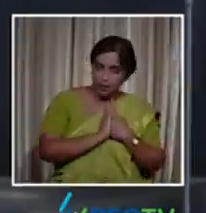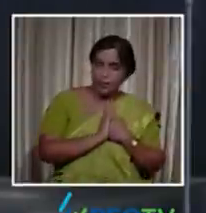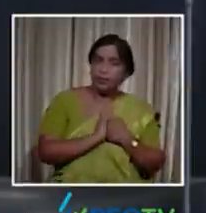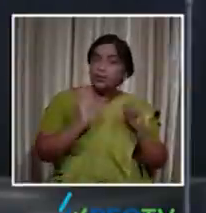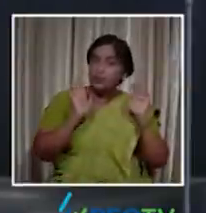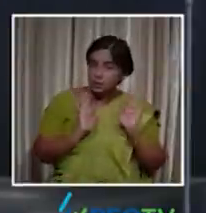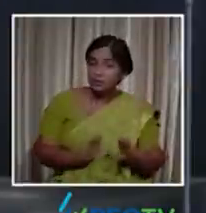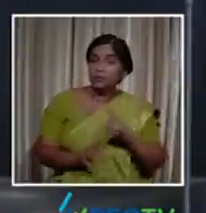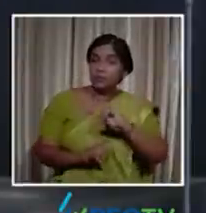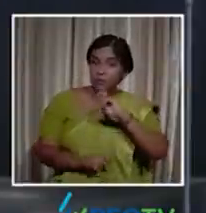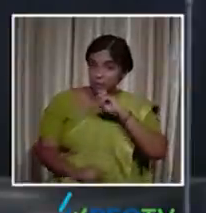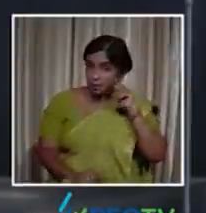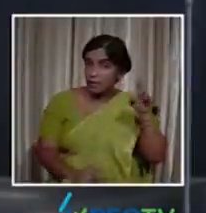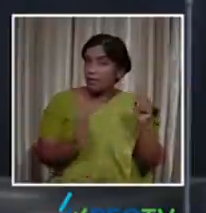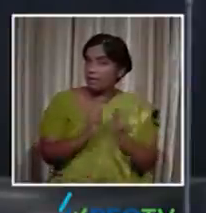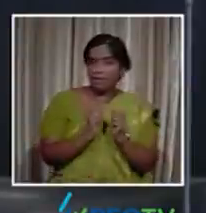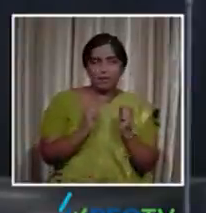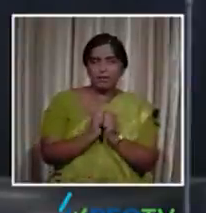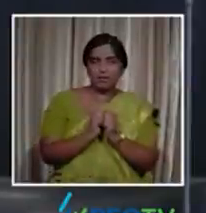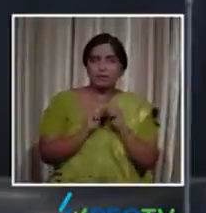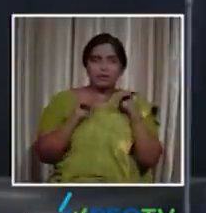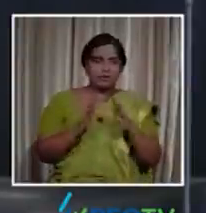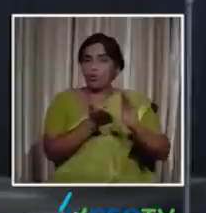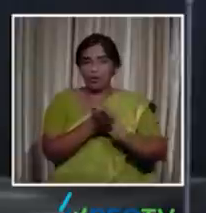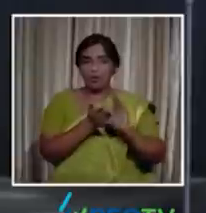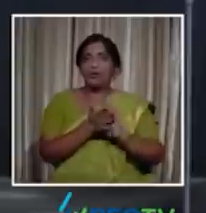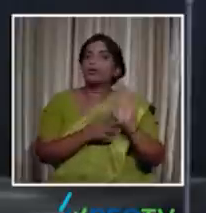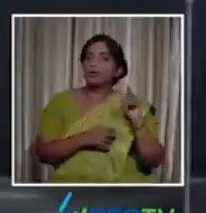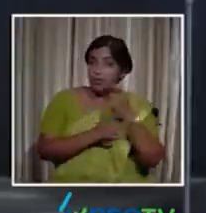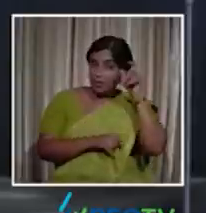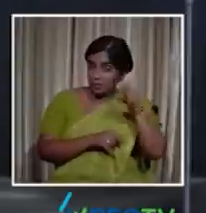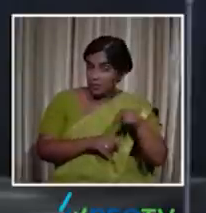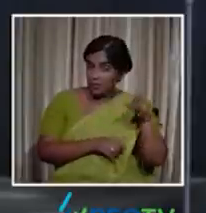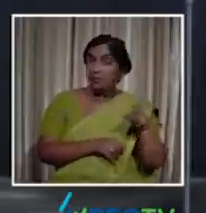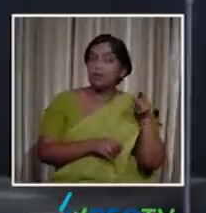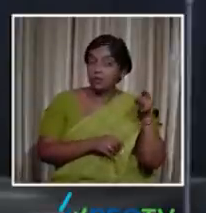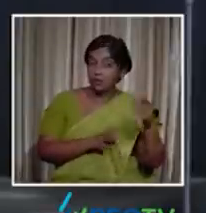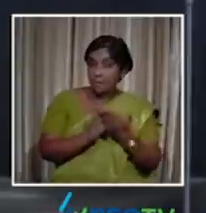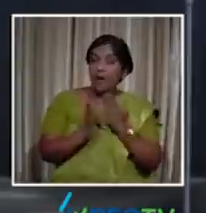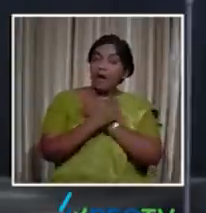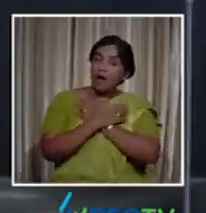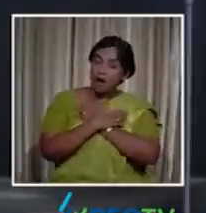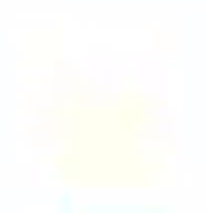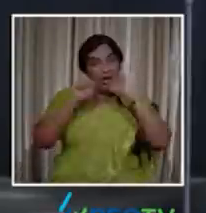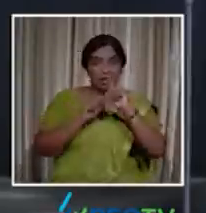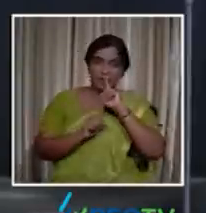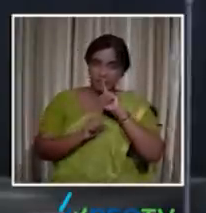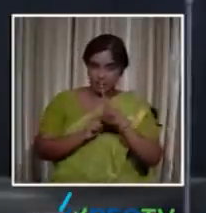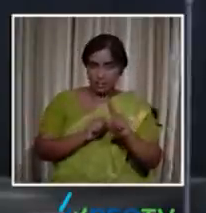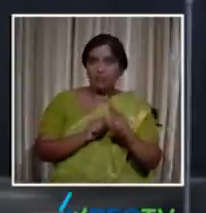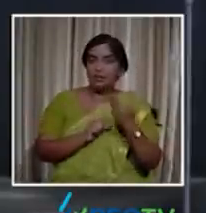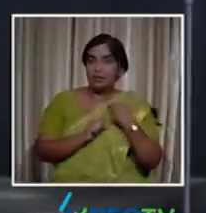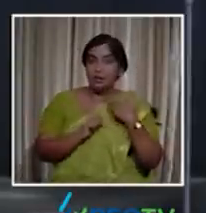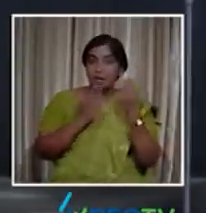නමුත් අධිකරණයේ හැසිරීම පිළිබඳවත් අපිට විශාල කලකිරීමක් තියෙනවා. කලාකරුවෝ ඉඳ පෙන්වන්නේ ආදරය අරගලය කියලා. මම ඔය